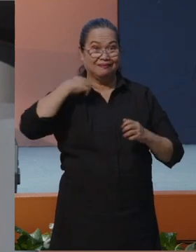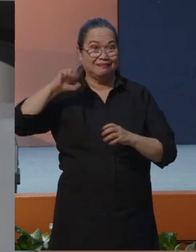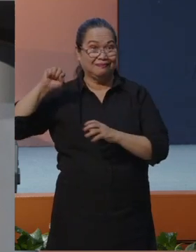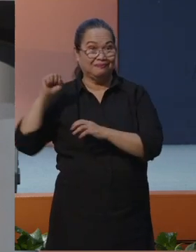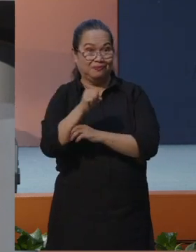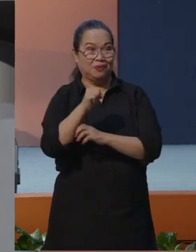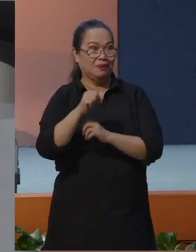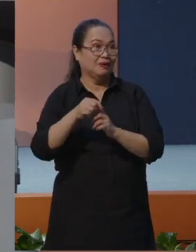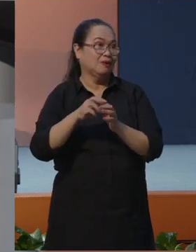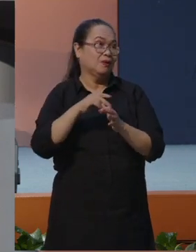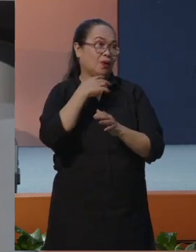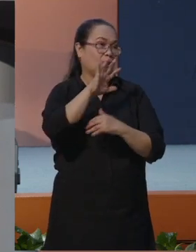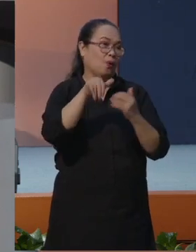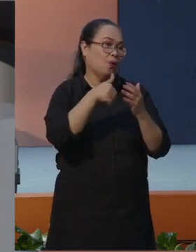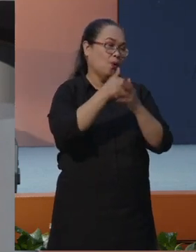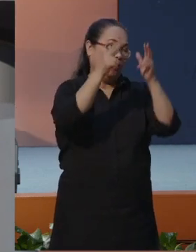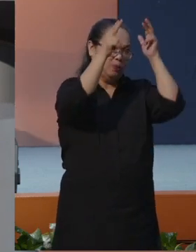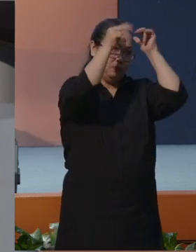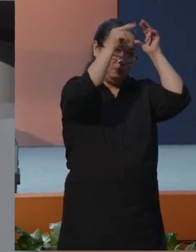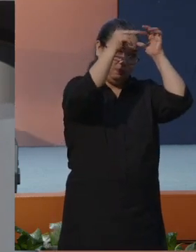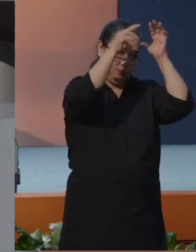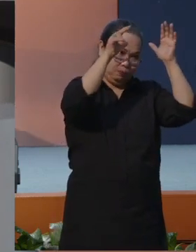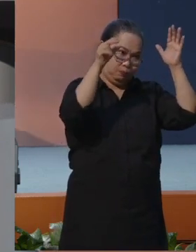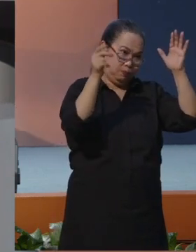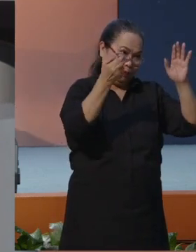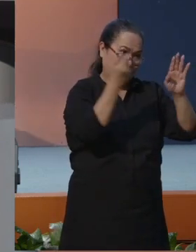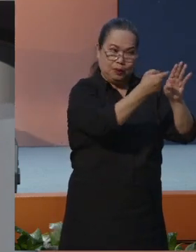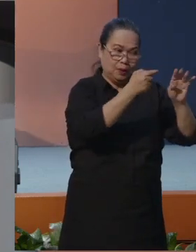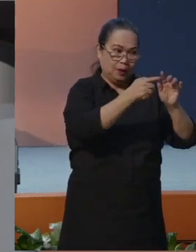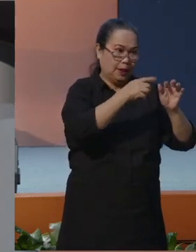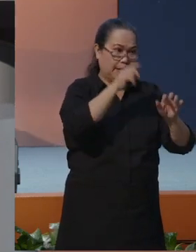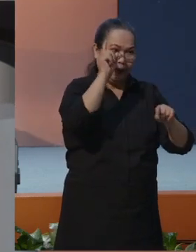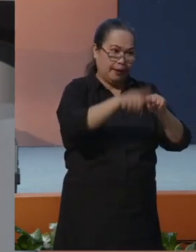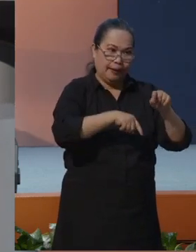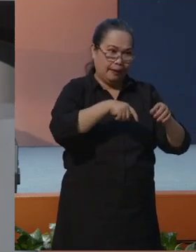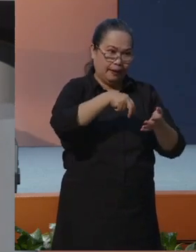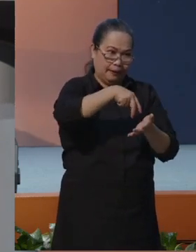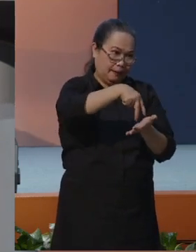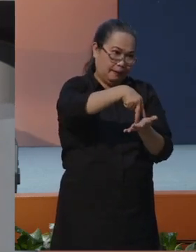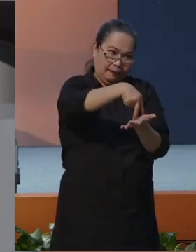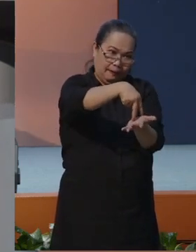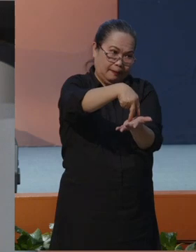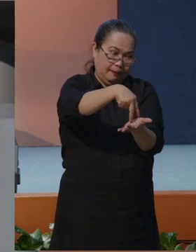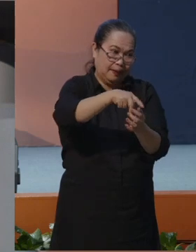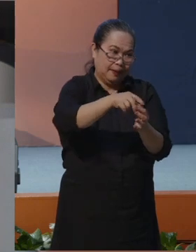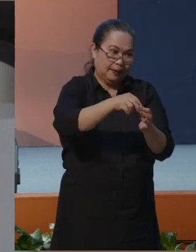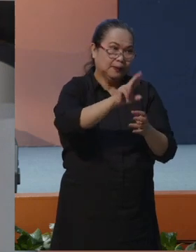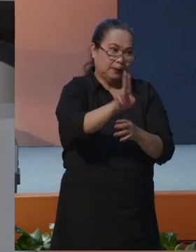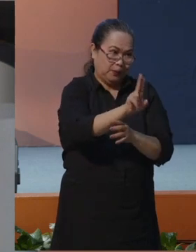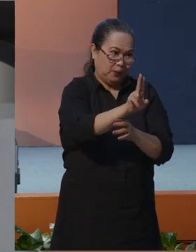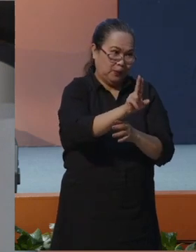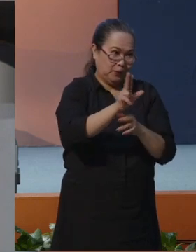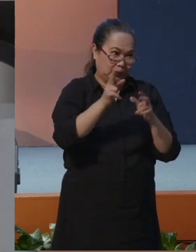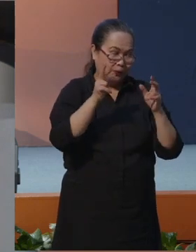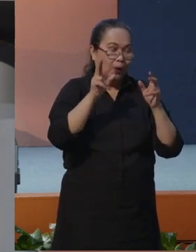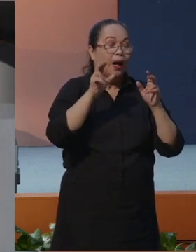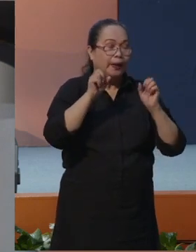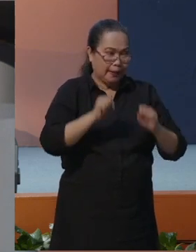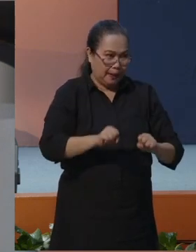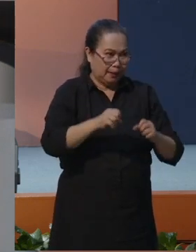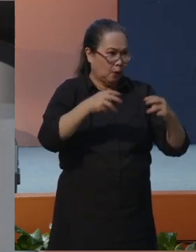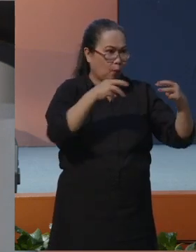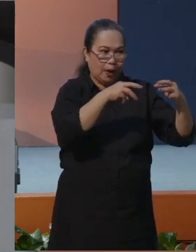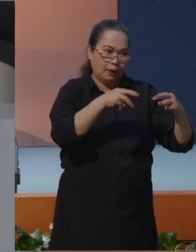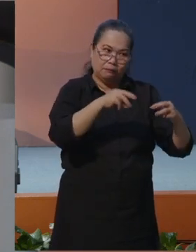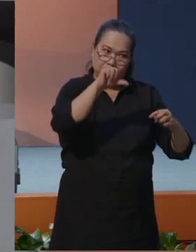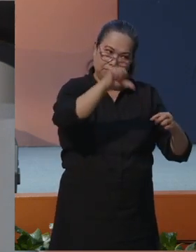kabayo. Pagka hinamstring po nila ang kabayo, hindi na po pwede gamitin sa gera, pero pwede pang gamitin sa farming.